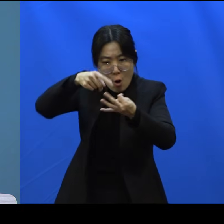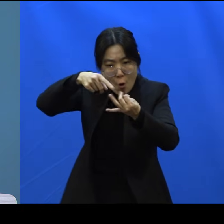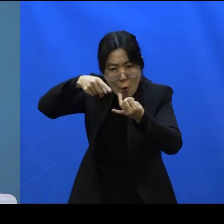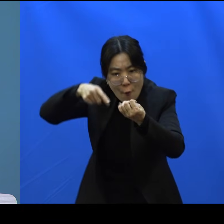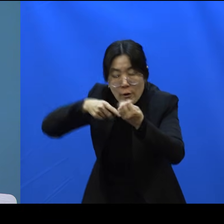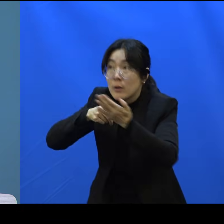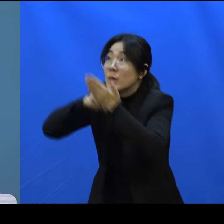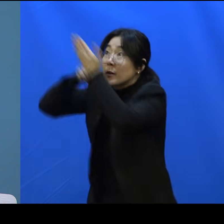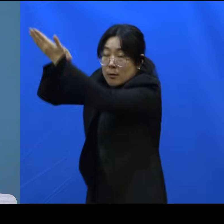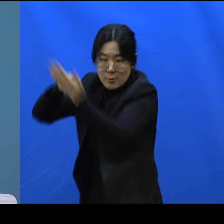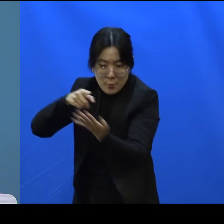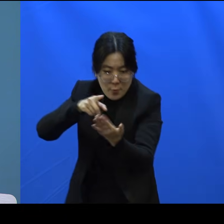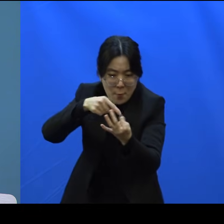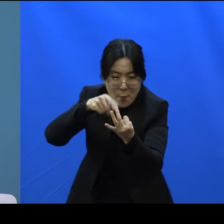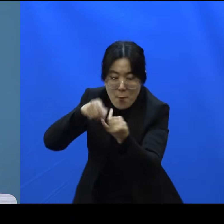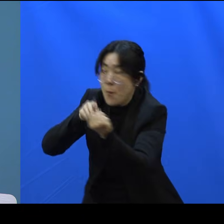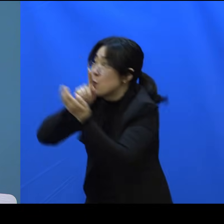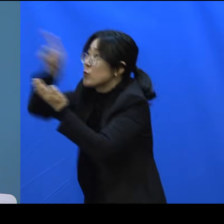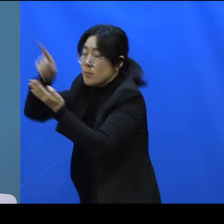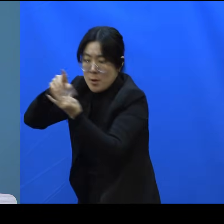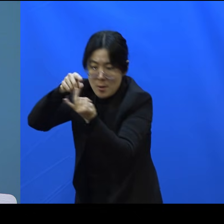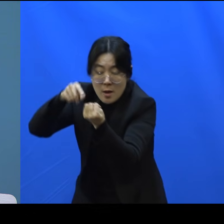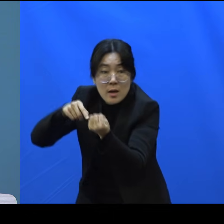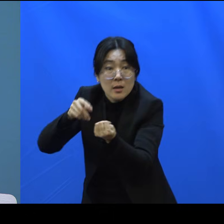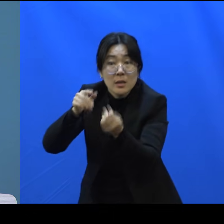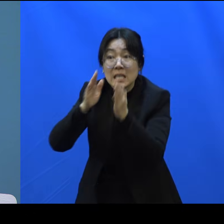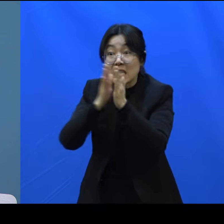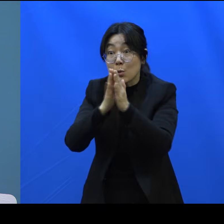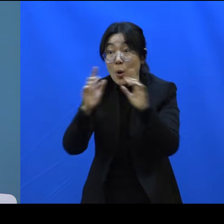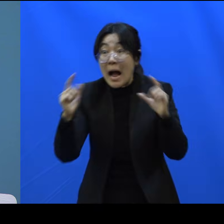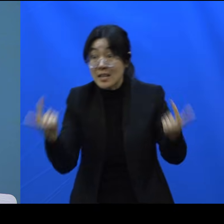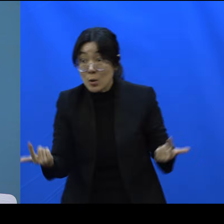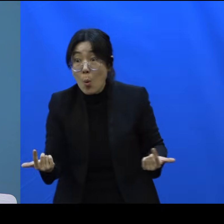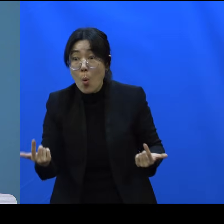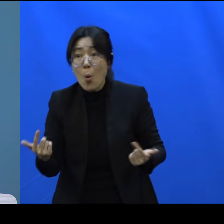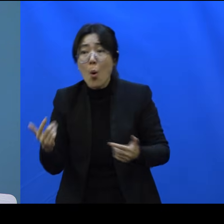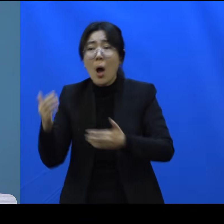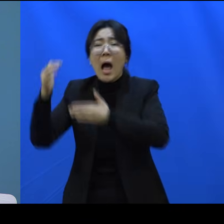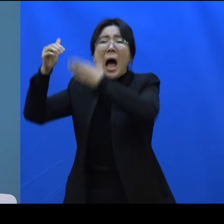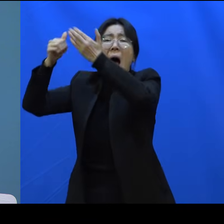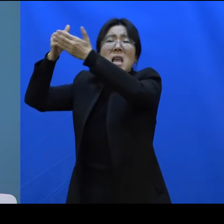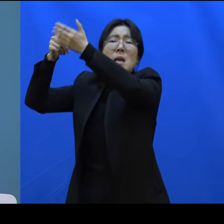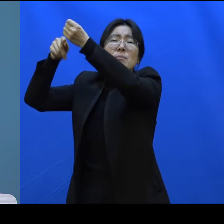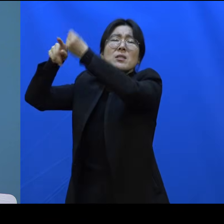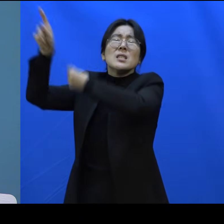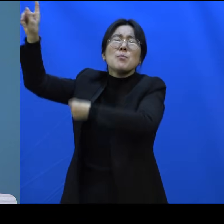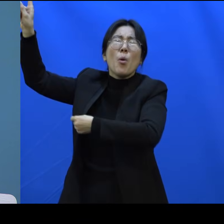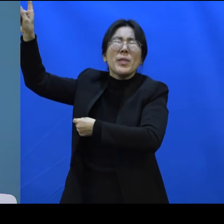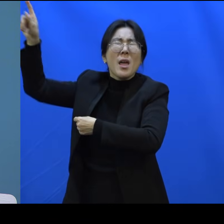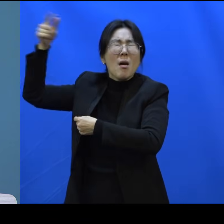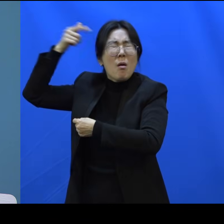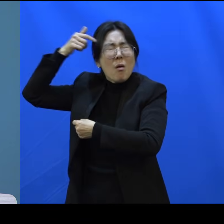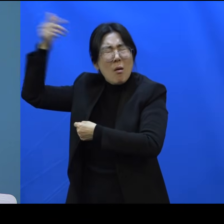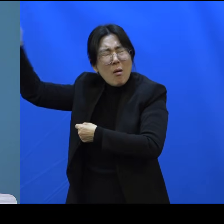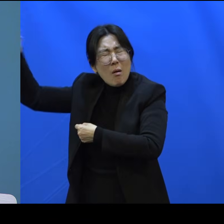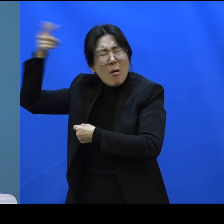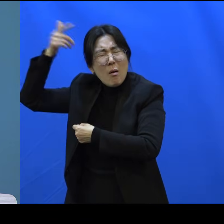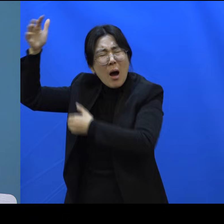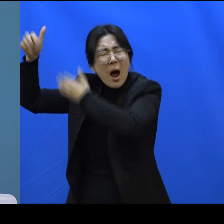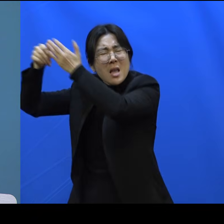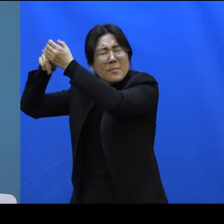뜻을 깨달으면 되는 거예요. 하나님의 뜻도 마찬가지죠. 하나님의 뜻을 우리가 어떻게 이겨요? 그 뜻을 따라가야지. 그 뜻에 우리의 몸을 맡겨야지.